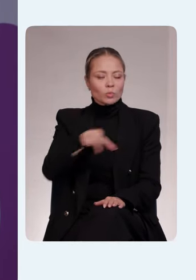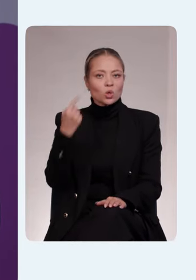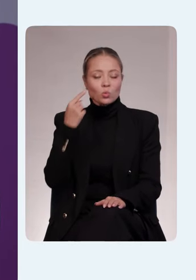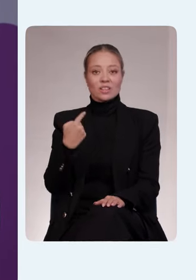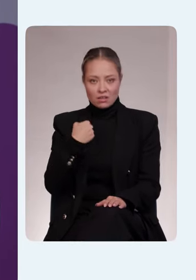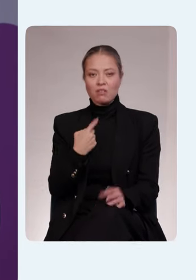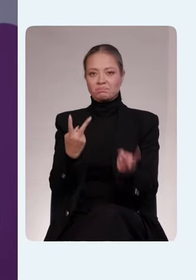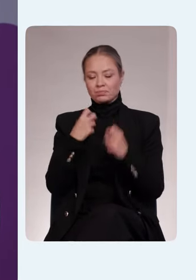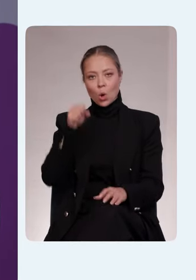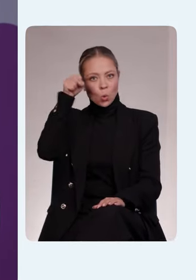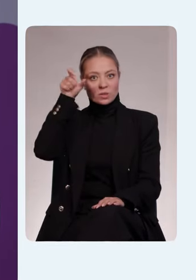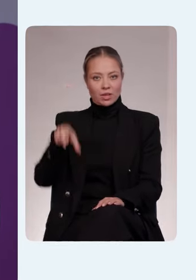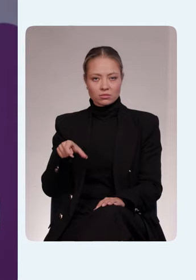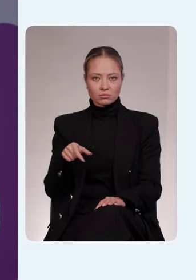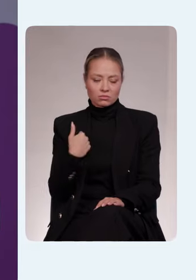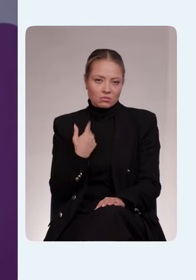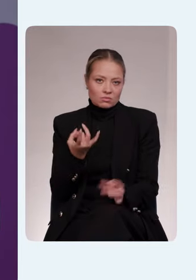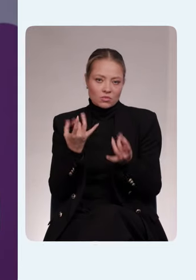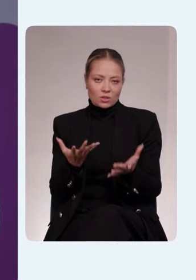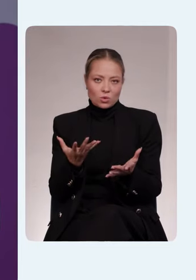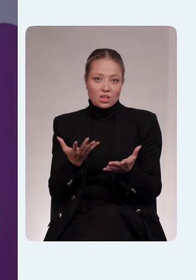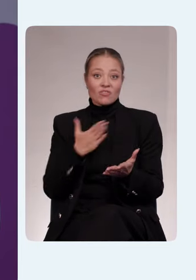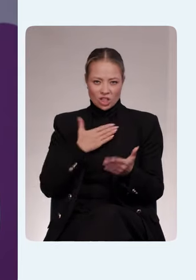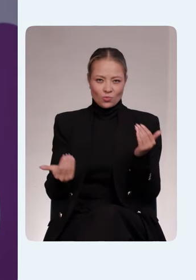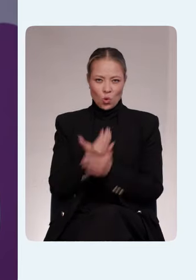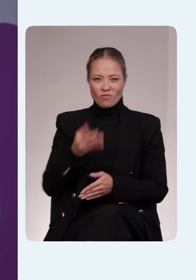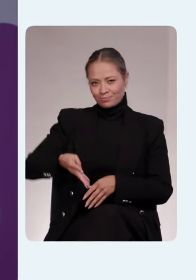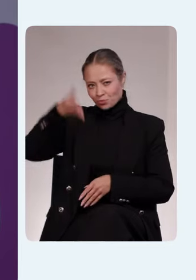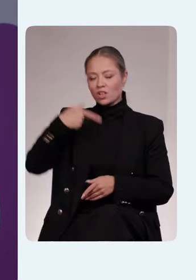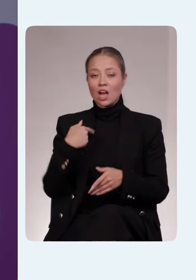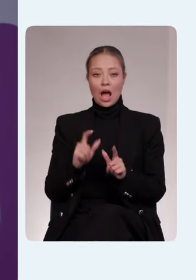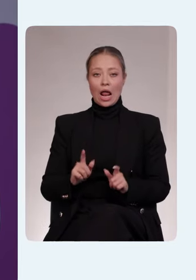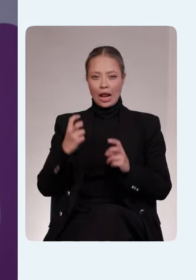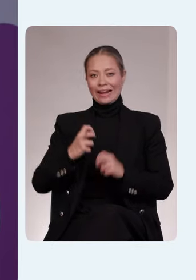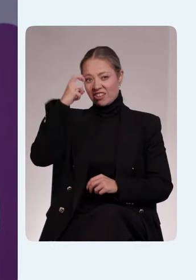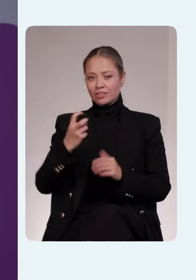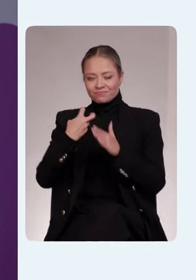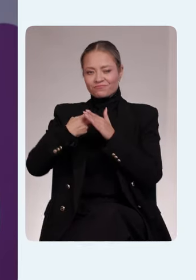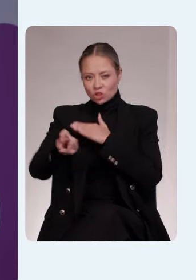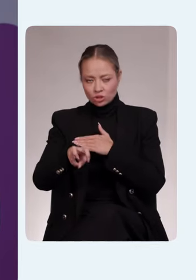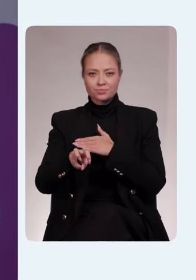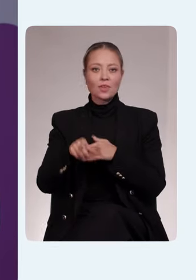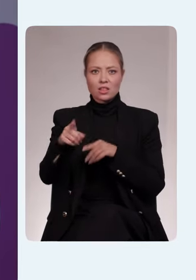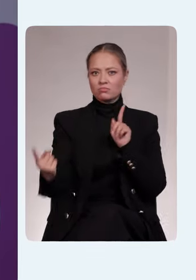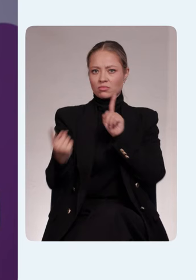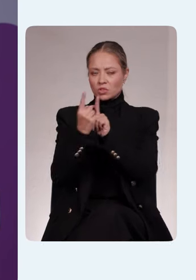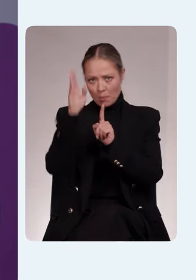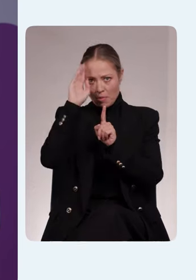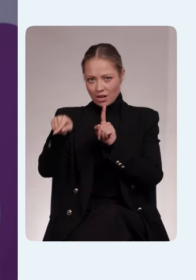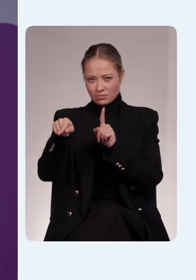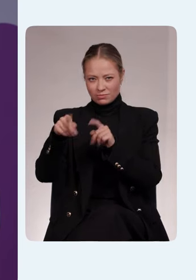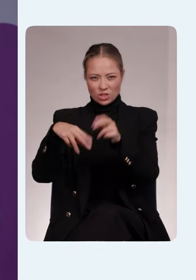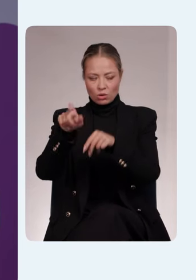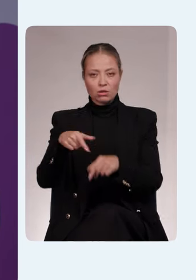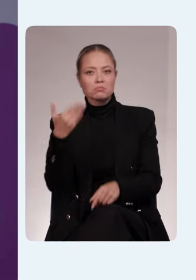узбек. Я просто в нашем новом доме выходил из лифта, у меня встречу парень со стройки, говорит, а ты куда